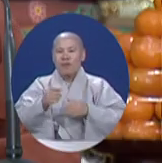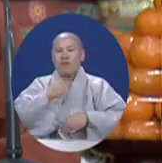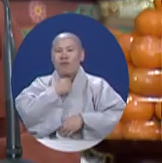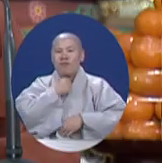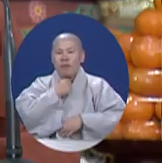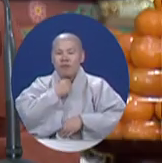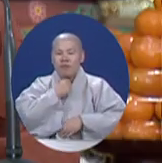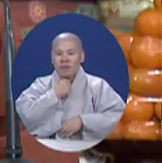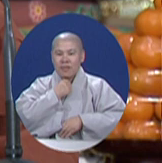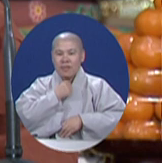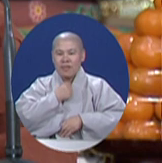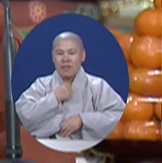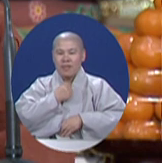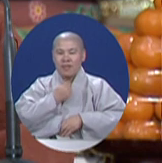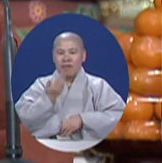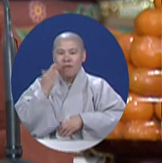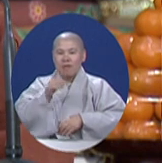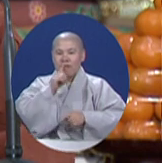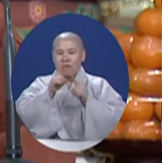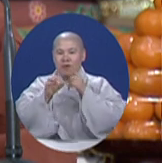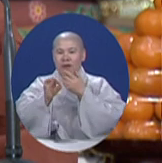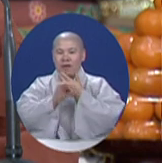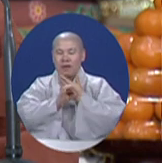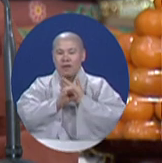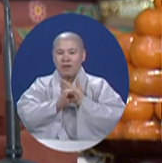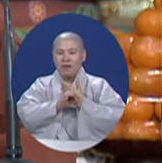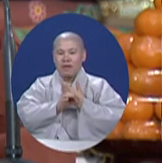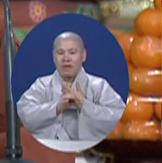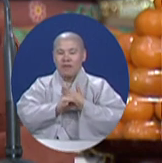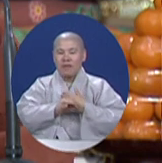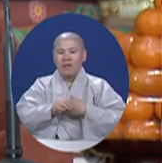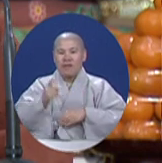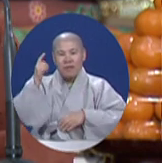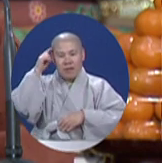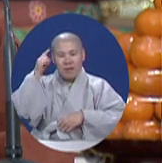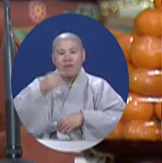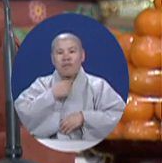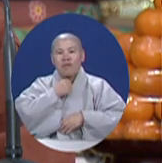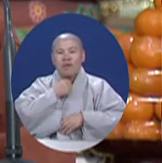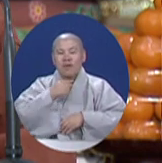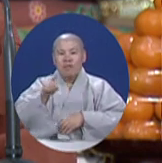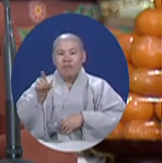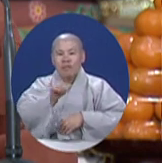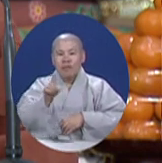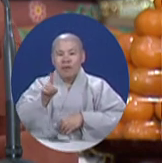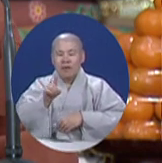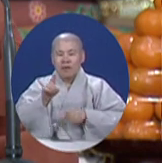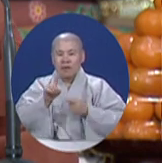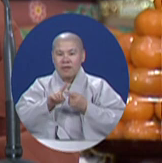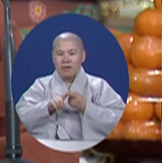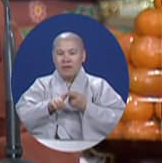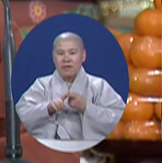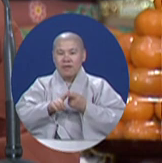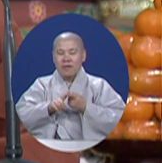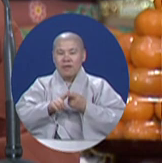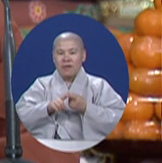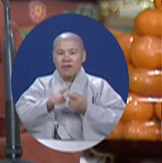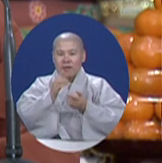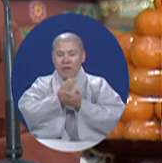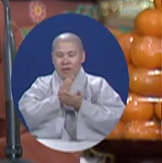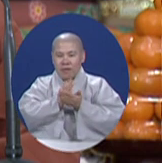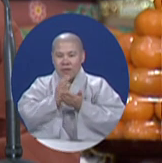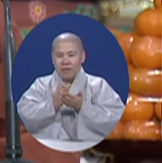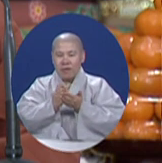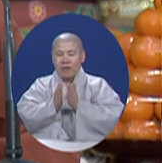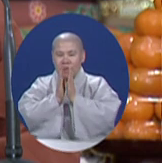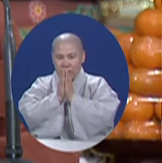염원, 요즘 말하면 대중의 이념은 어떤 거냐. 그 각종